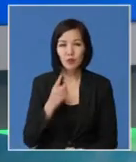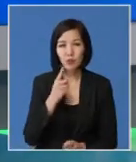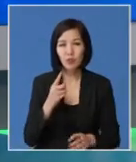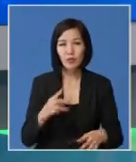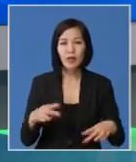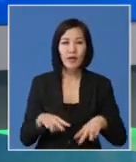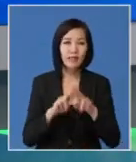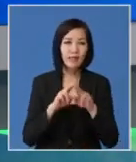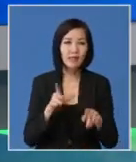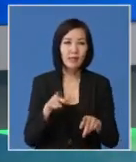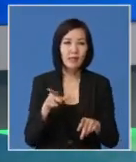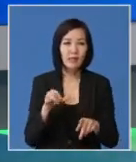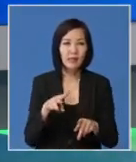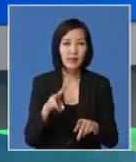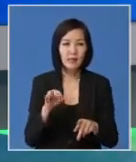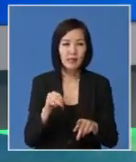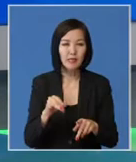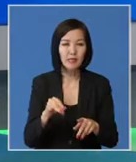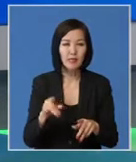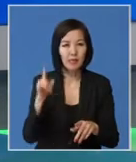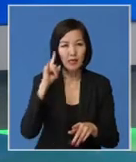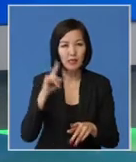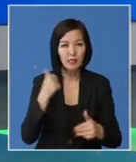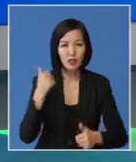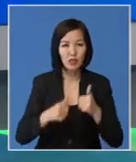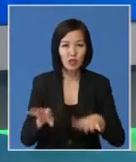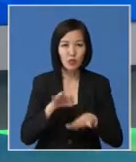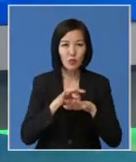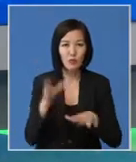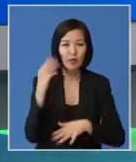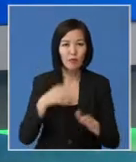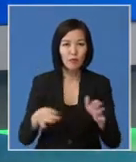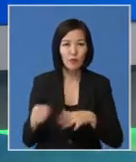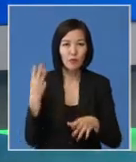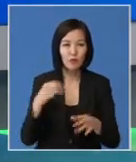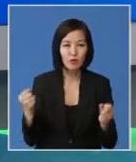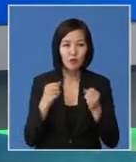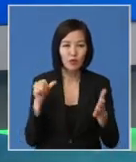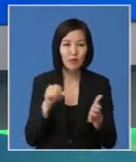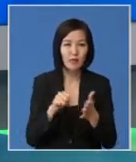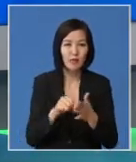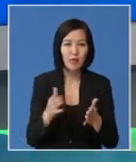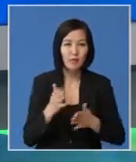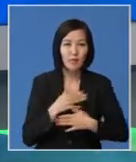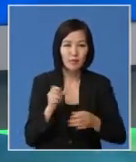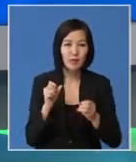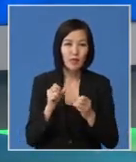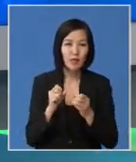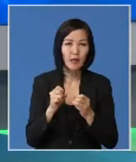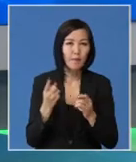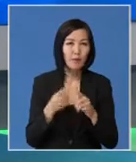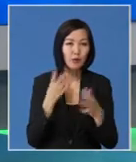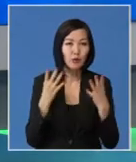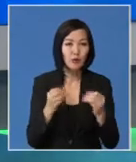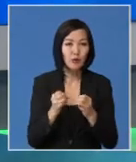Жуырда Астанада грэпплингтен ел чемпионаты өтті. Оған Алматы облысының атынан 30 спортшы қатысқан еді. Жерлестеріміз жарыстың алғашқы күнінде